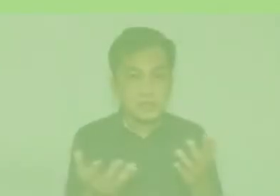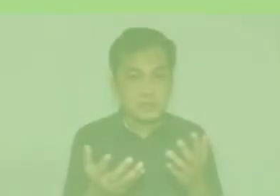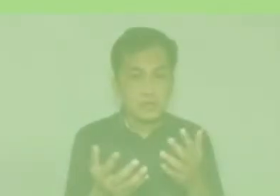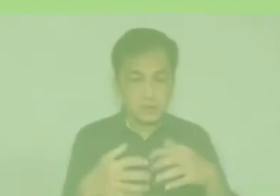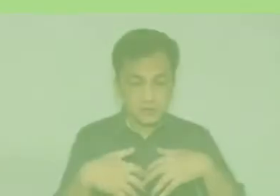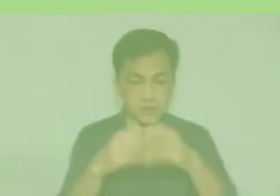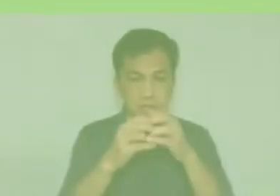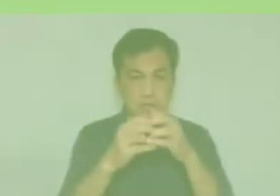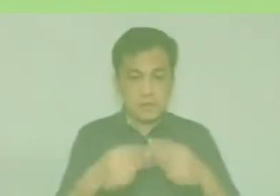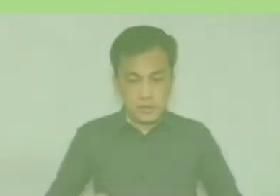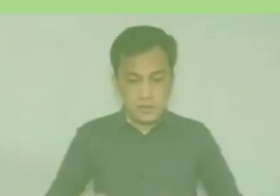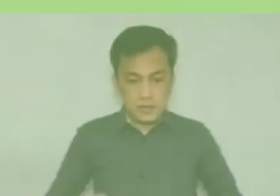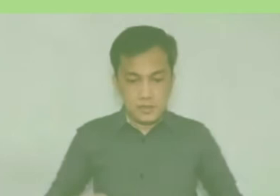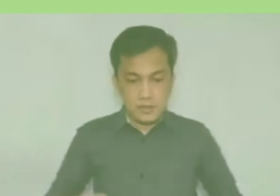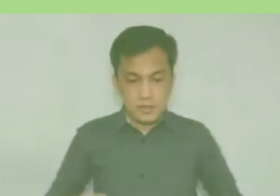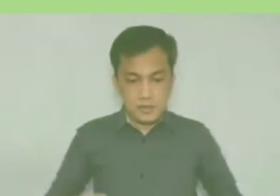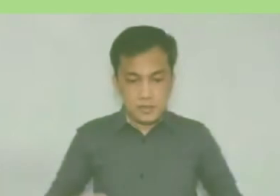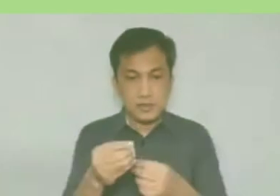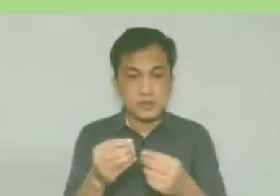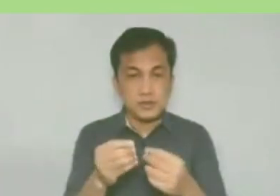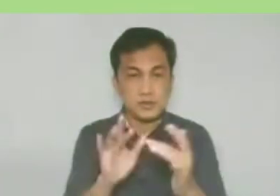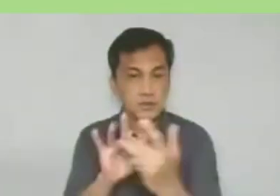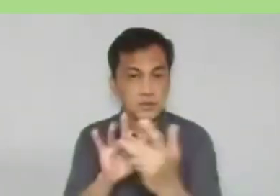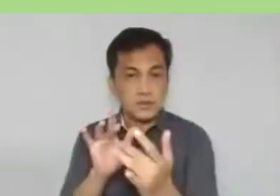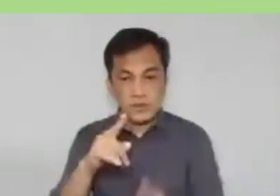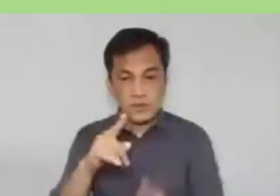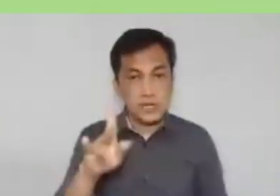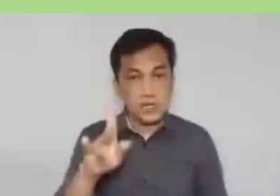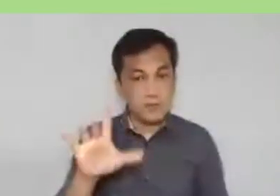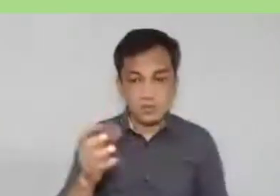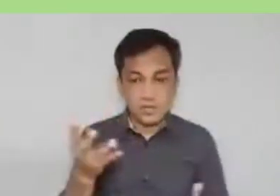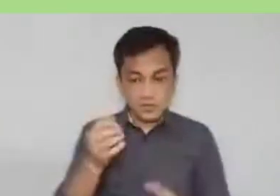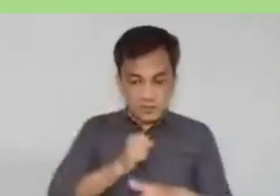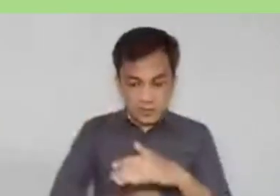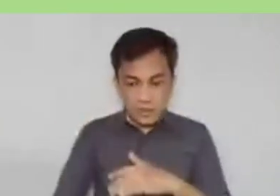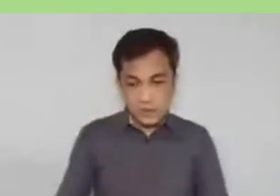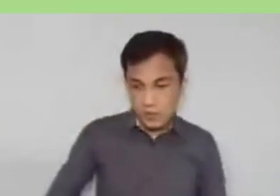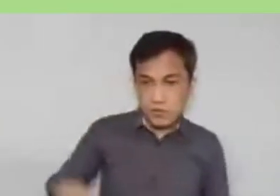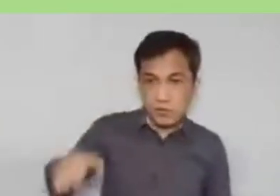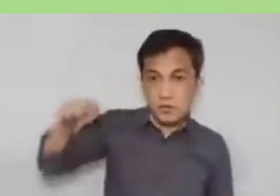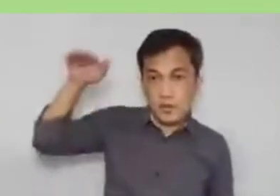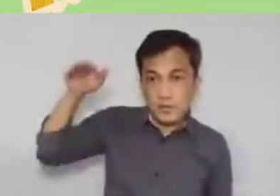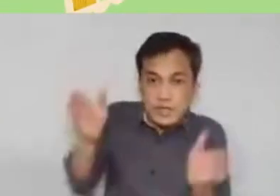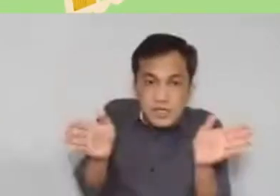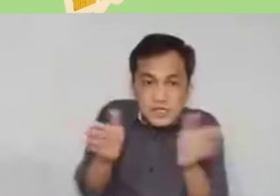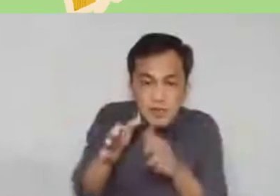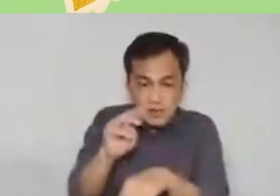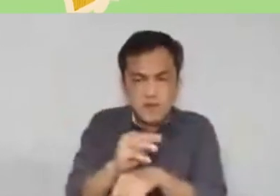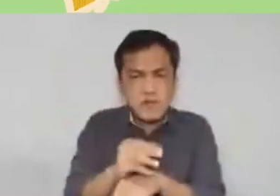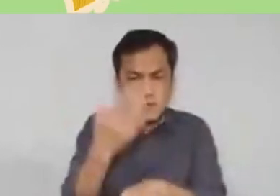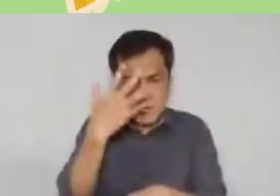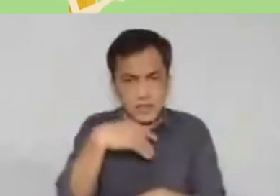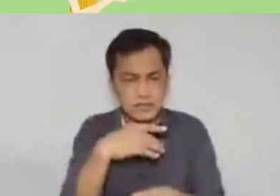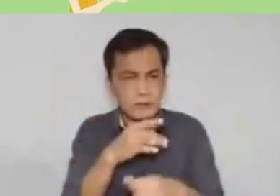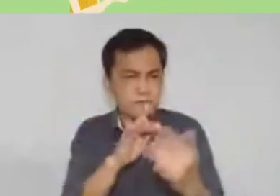Pueblo kung saan siya pinanganak at lumaki ay isang maliit na munisipyo na may magandang koneksyon sa internet. Kayang makapag